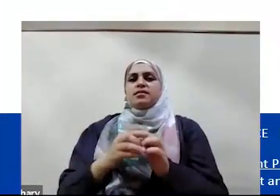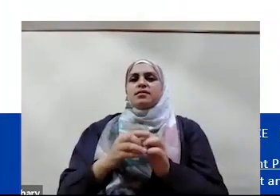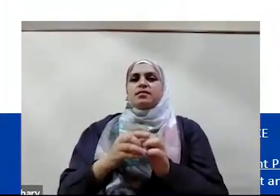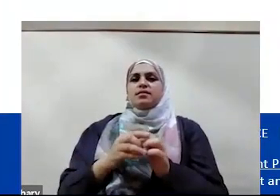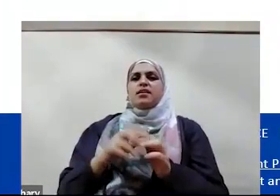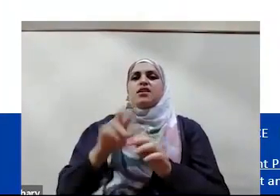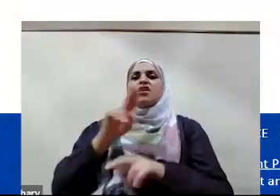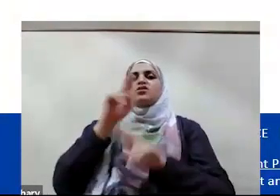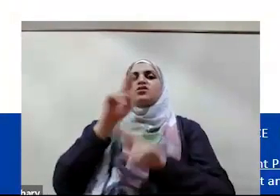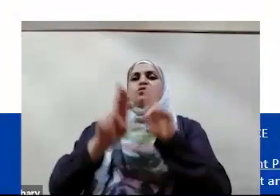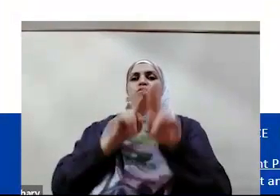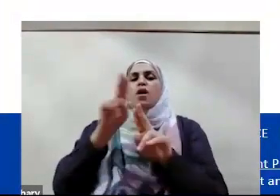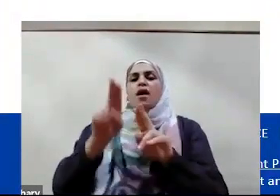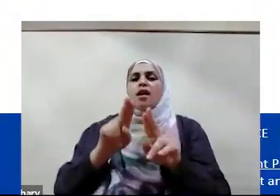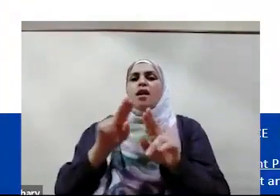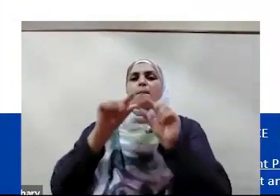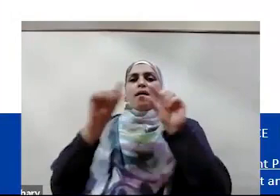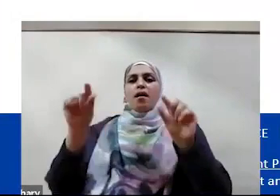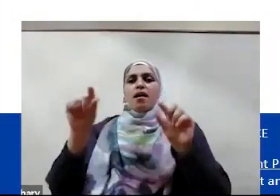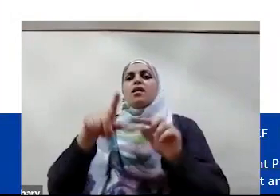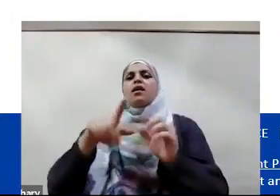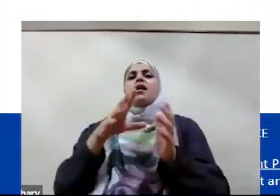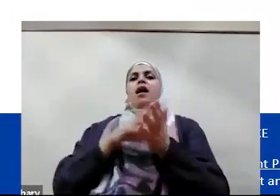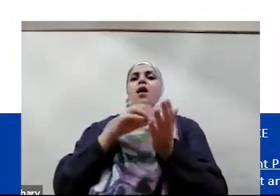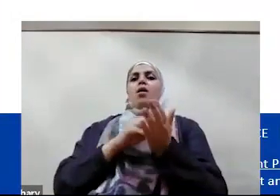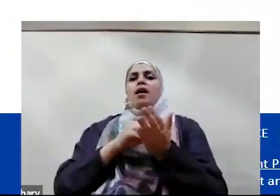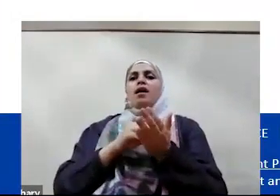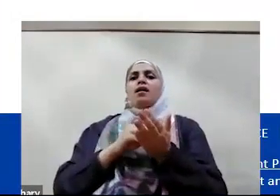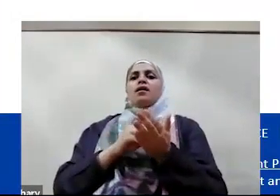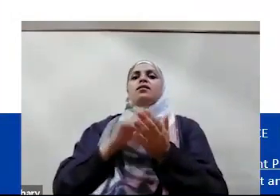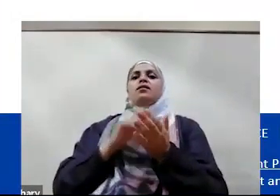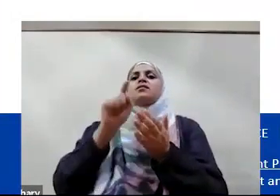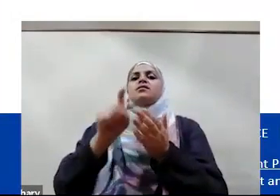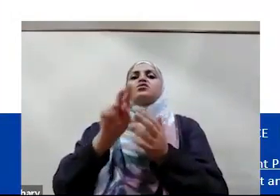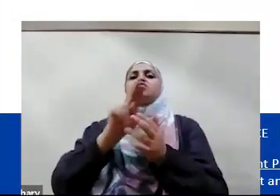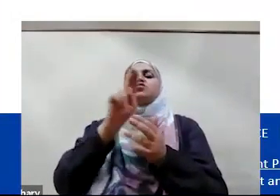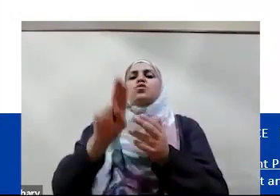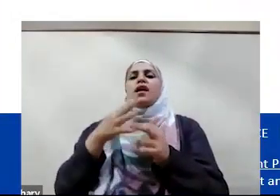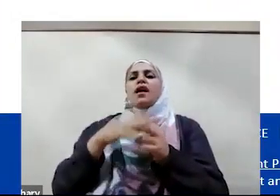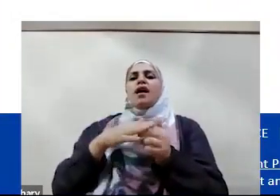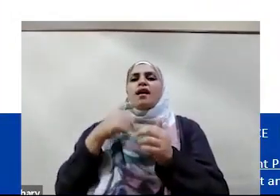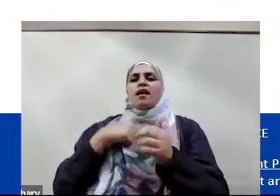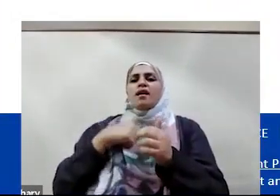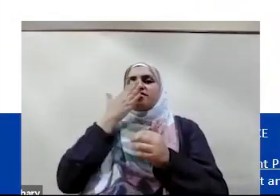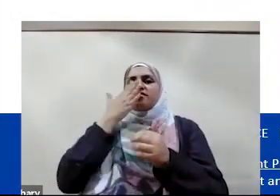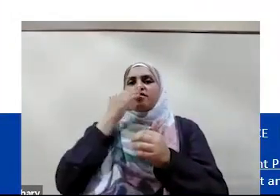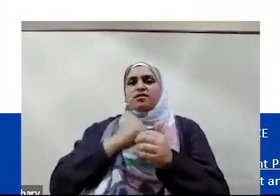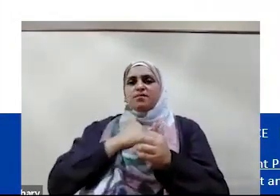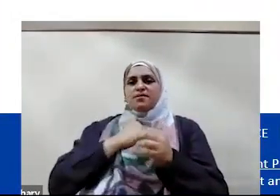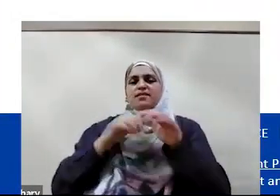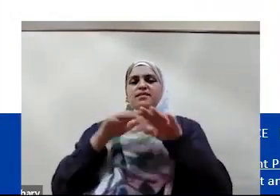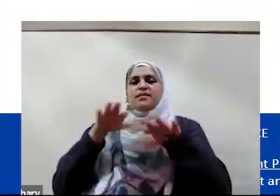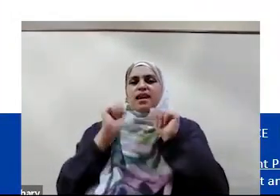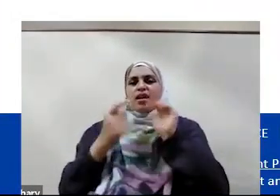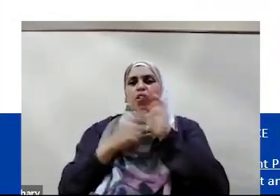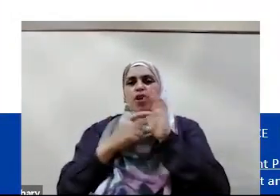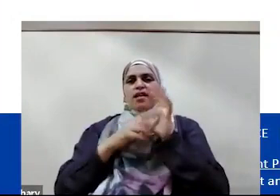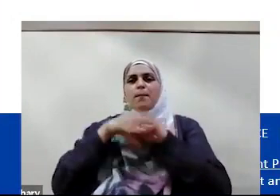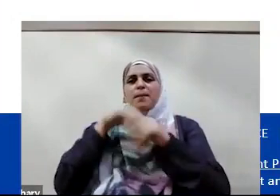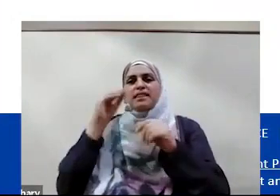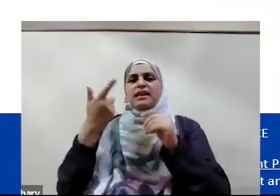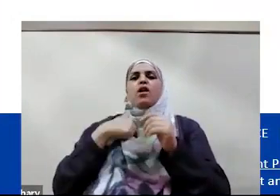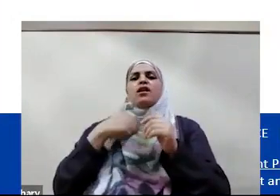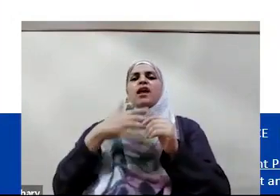الأسئلة المقالية بتاعتي. فأول حاجة ببتدي بالستادي اوبجكتيفز اللي أنا بقدر أتكلم فيها أكتر عن أنا عايزة أدرس